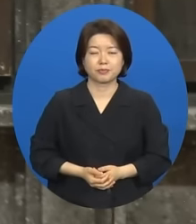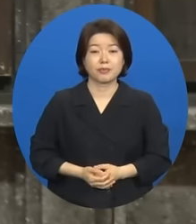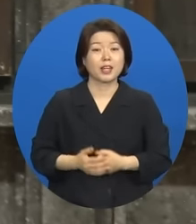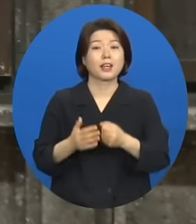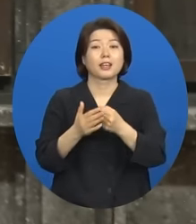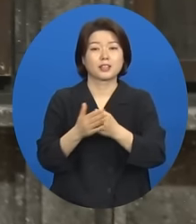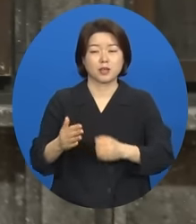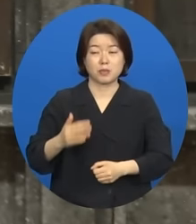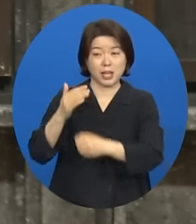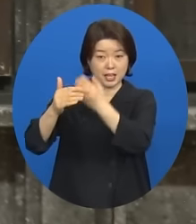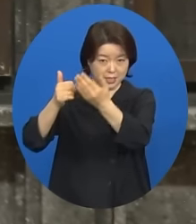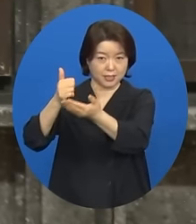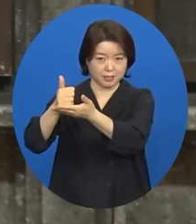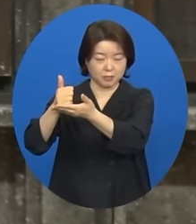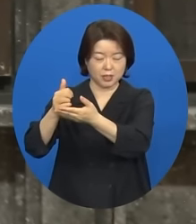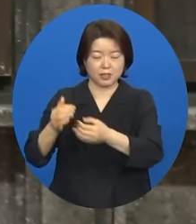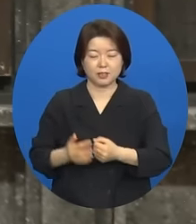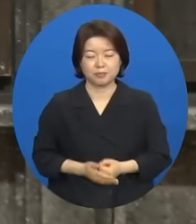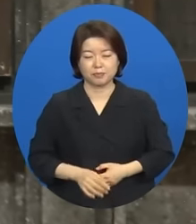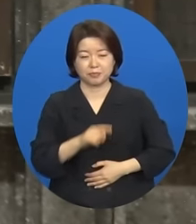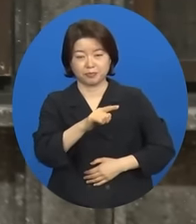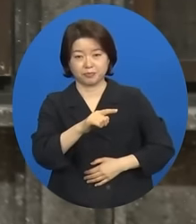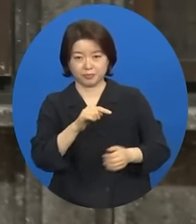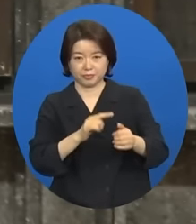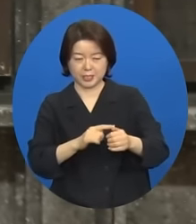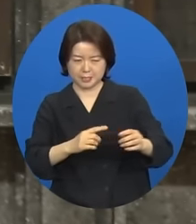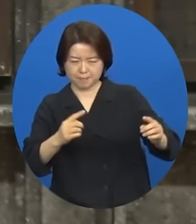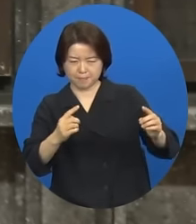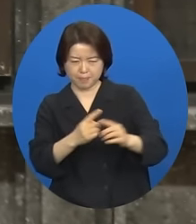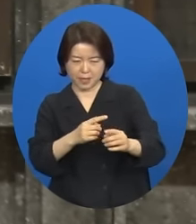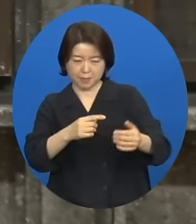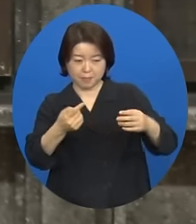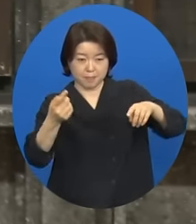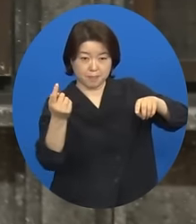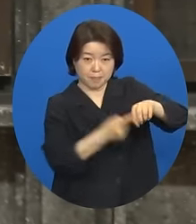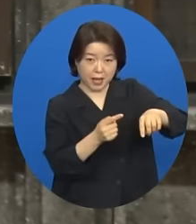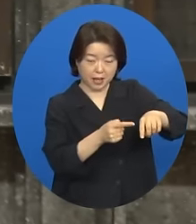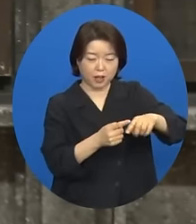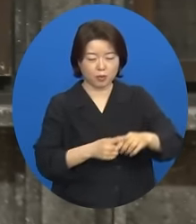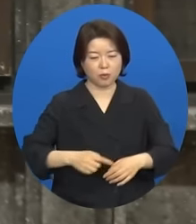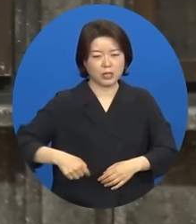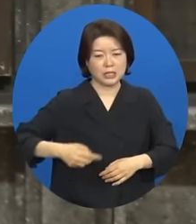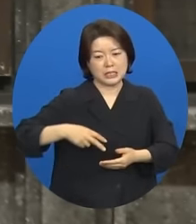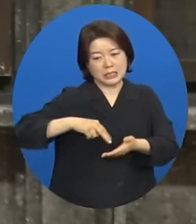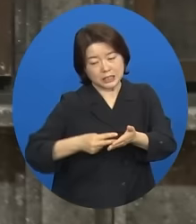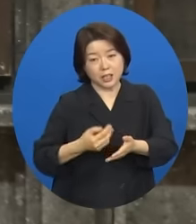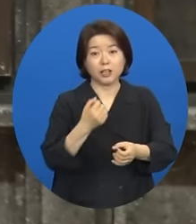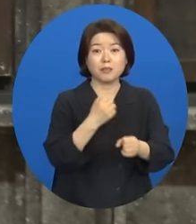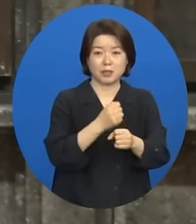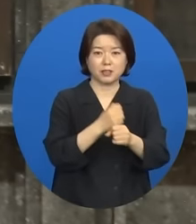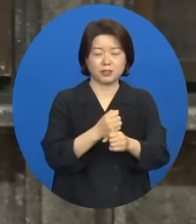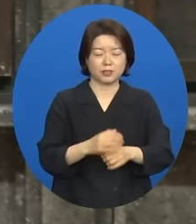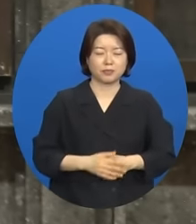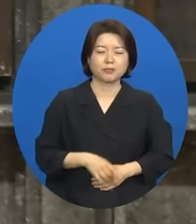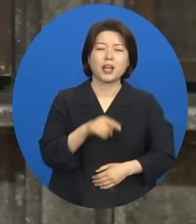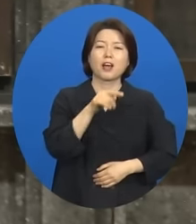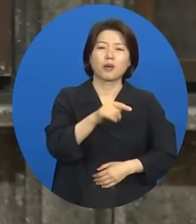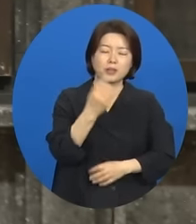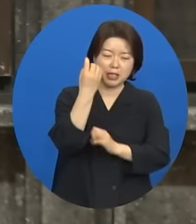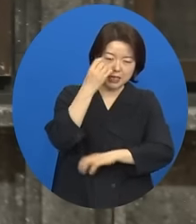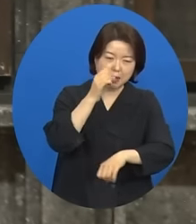그래서 하나님께서 그를 치고 더 이상 힘을 쓸 수 없게 만드는데요, 결국 야곱의 옛 번성은 거기서 죽게